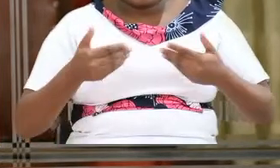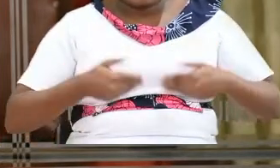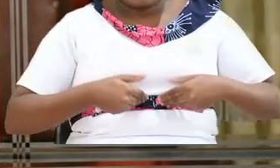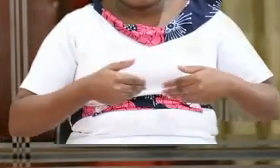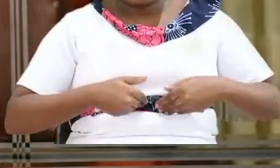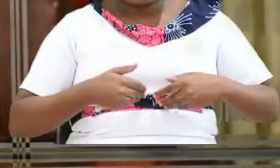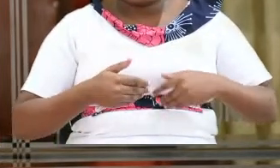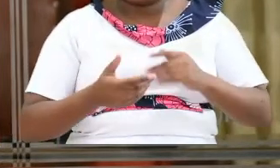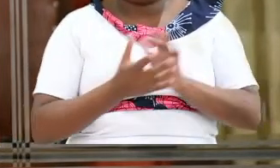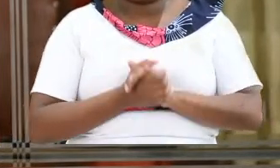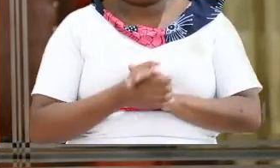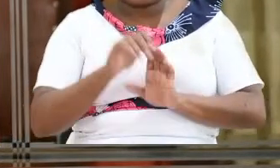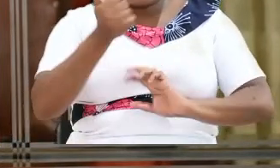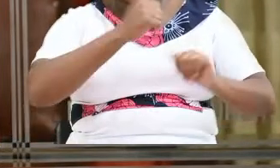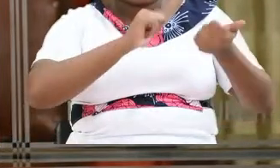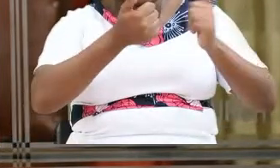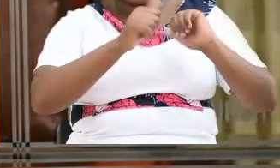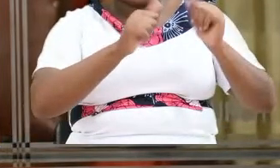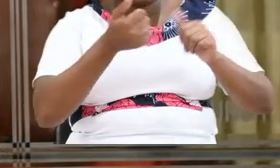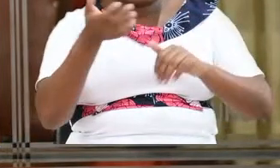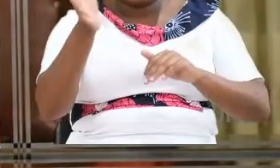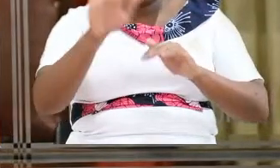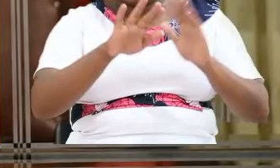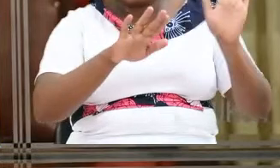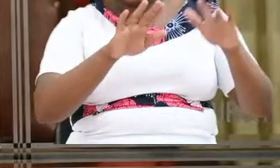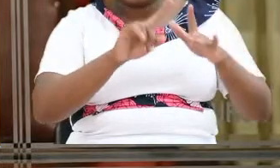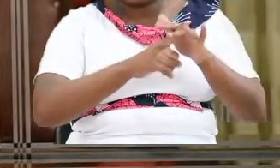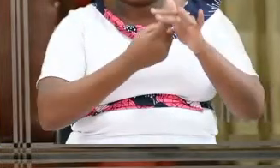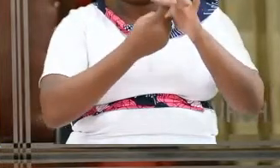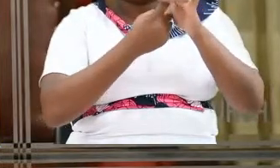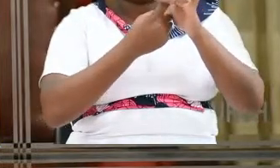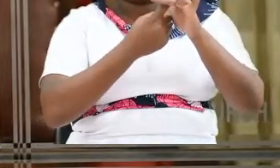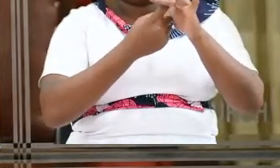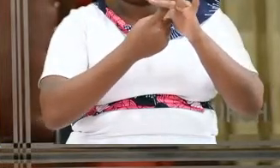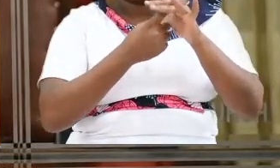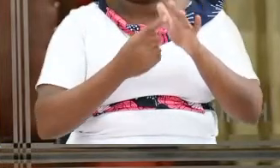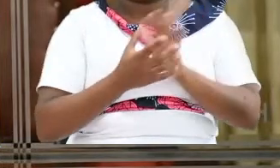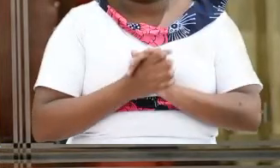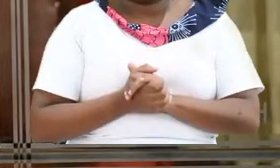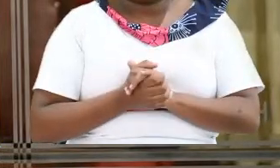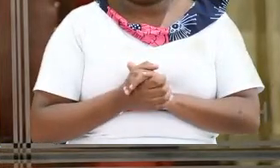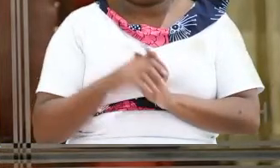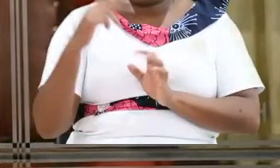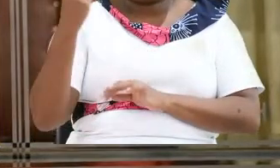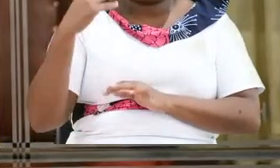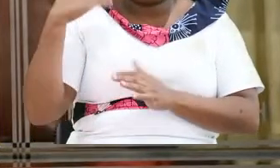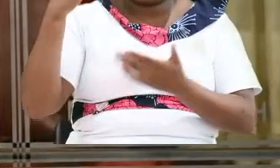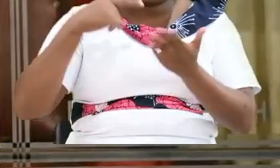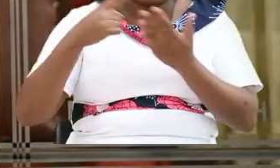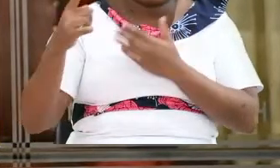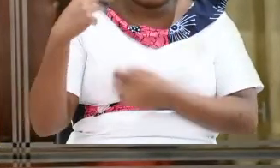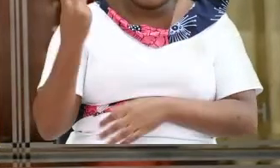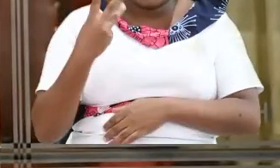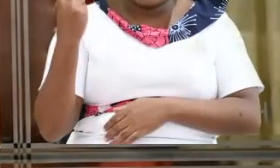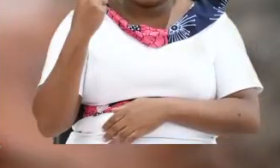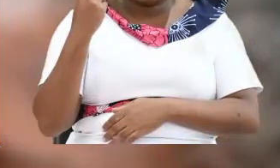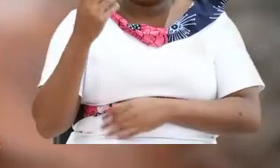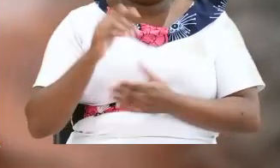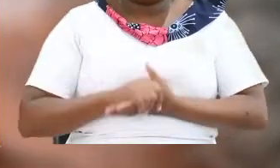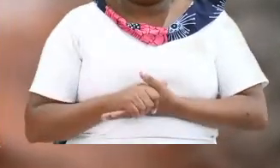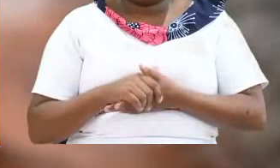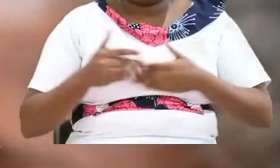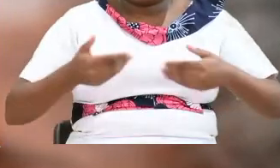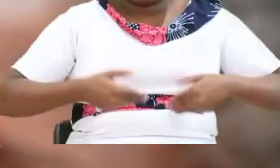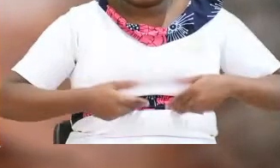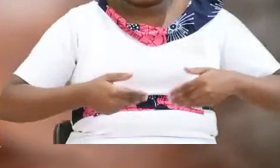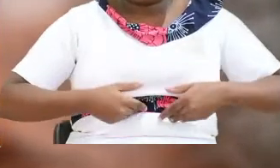Youth activities zitakuwa zikirejelea kuanzia Wednesday inayokuja pale kwa youth,